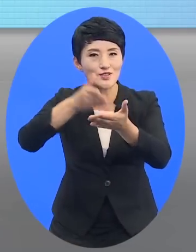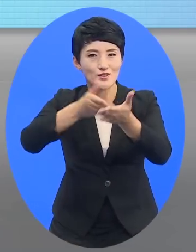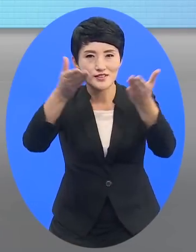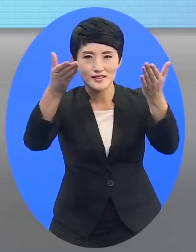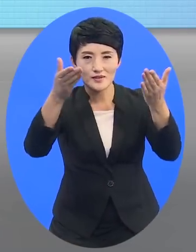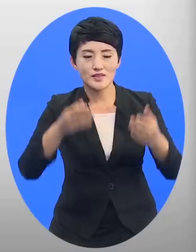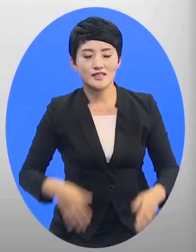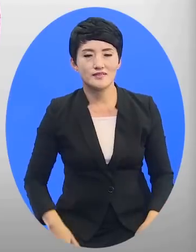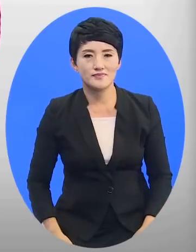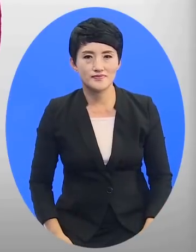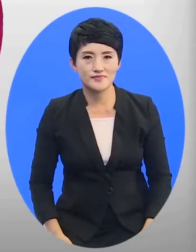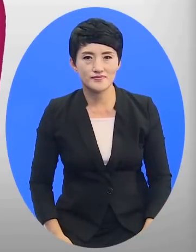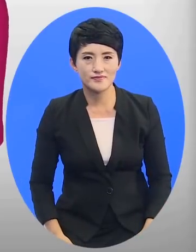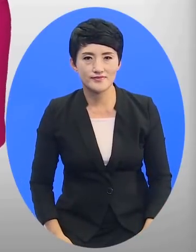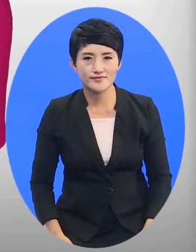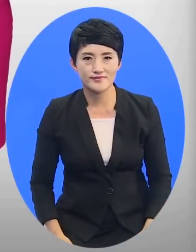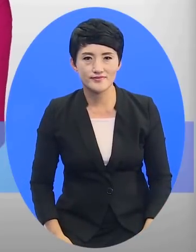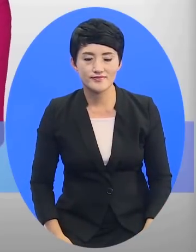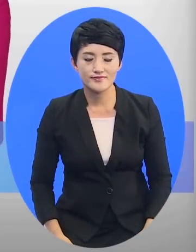시작합니다.